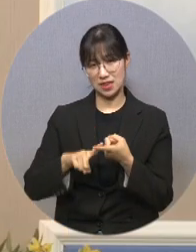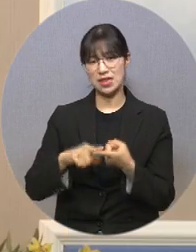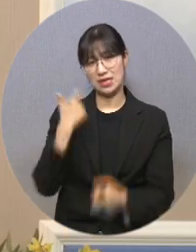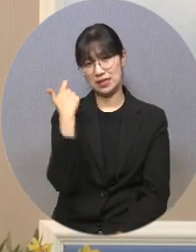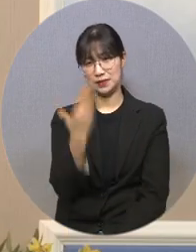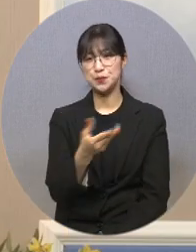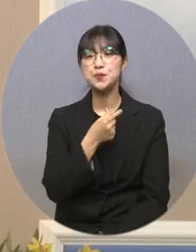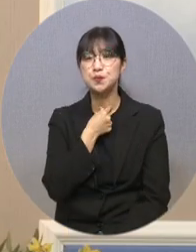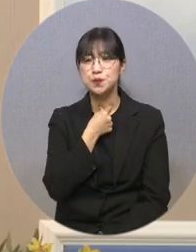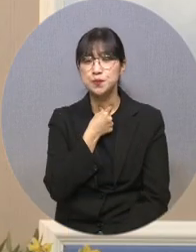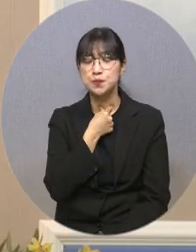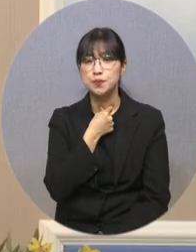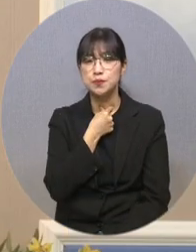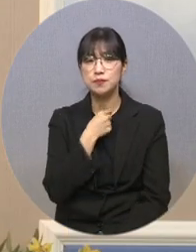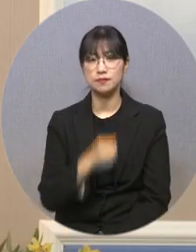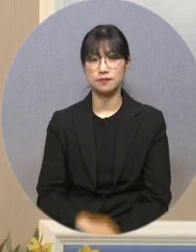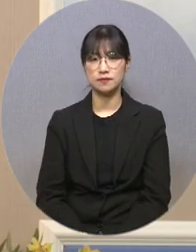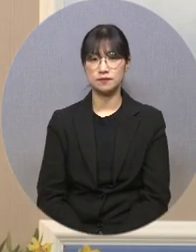드려볼까 한데요.